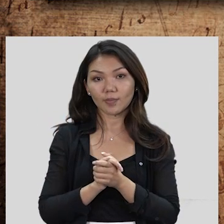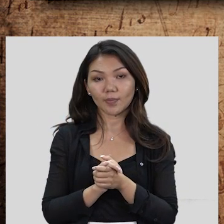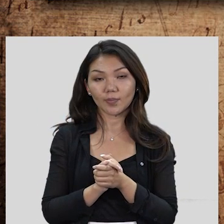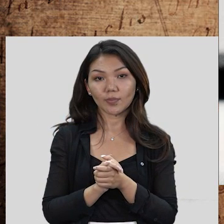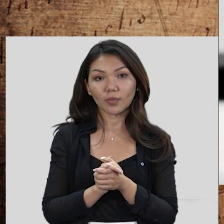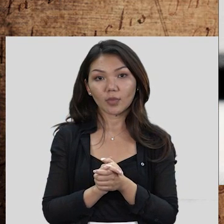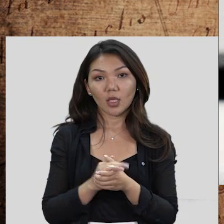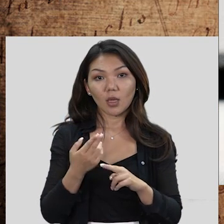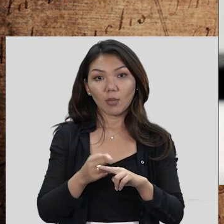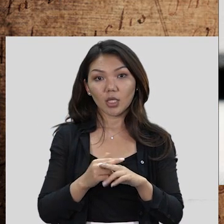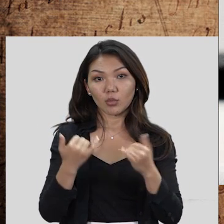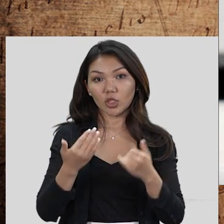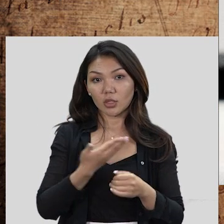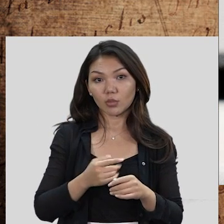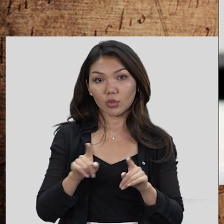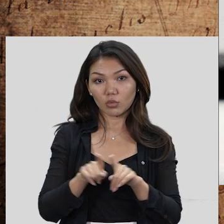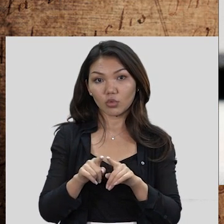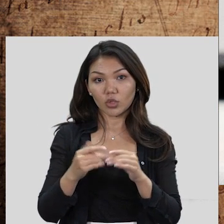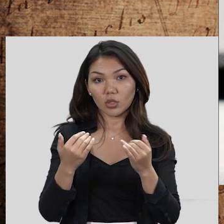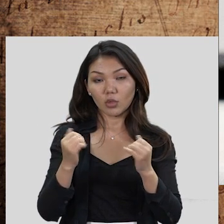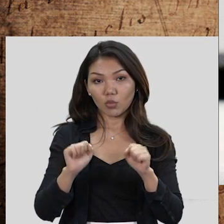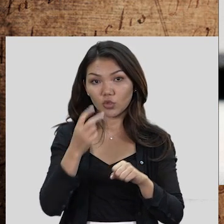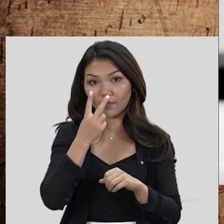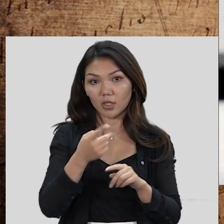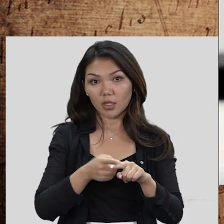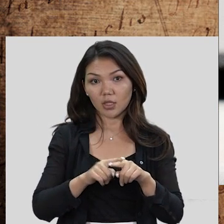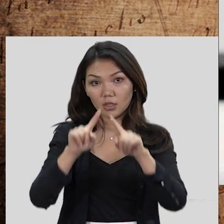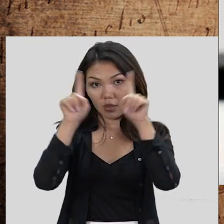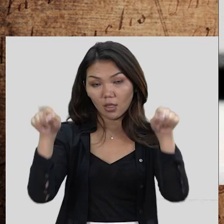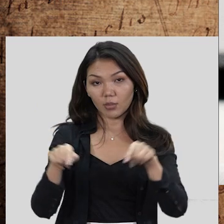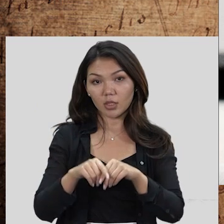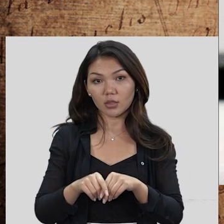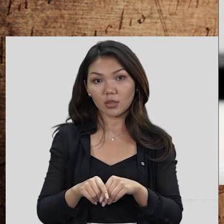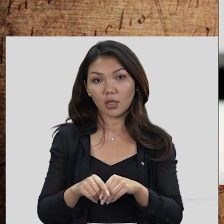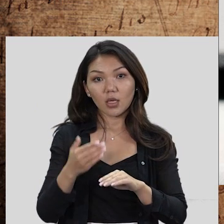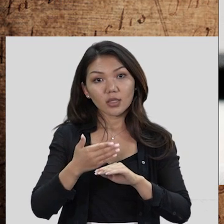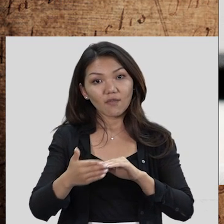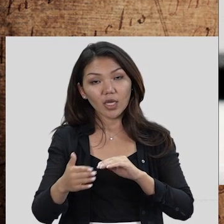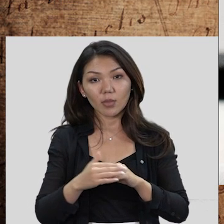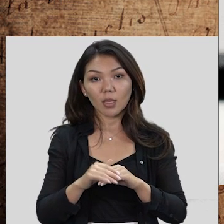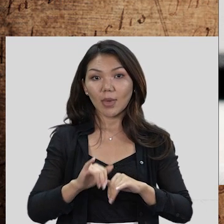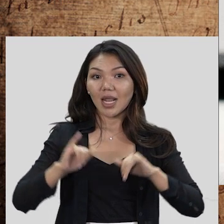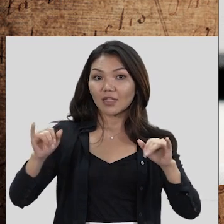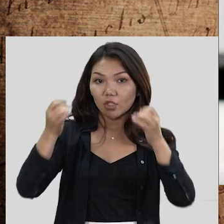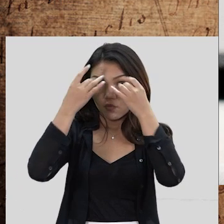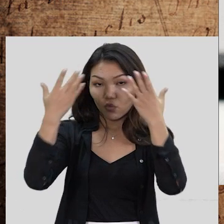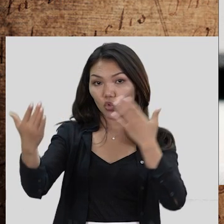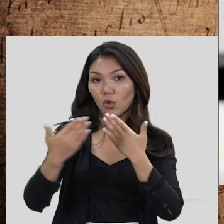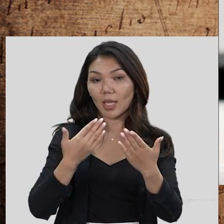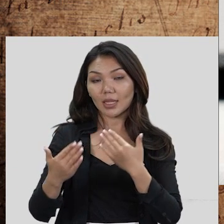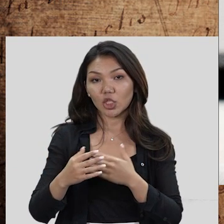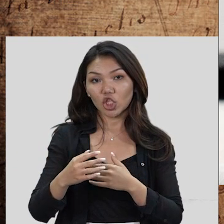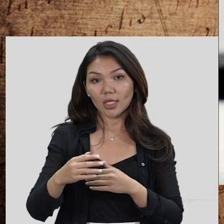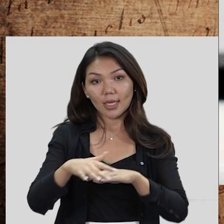до наших дней со временем развитые в культурном отношении народы переходят к и